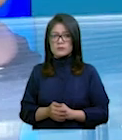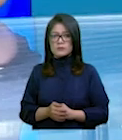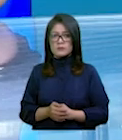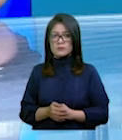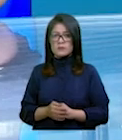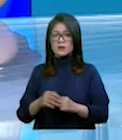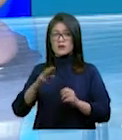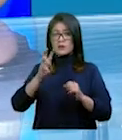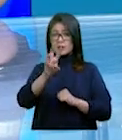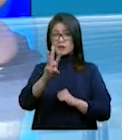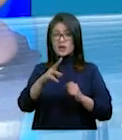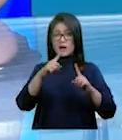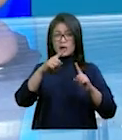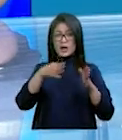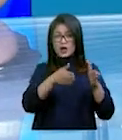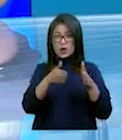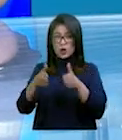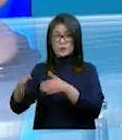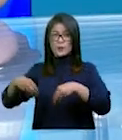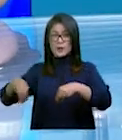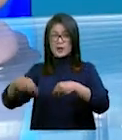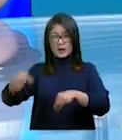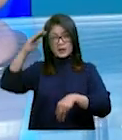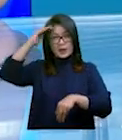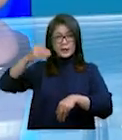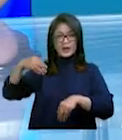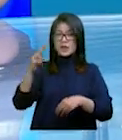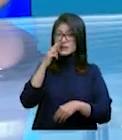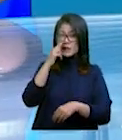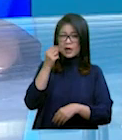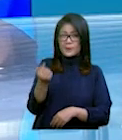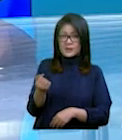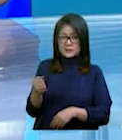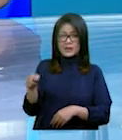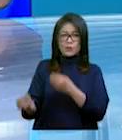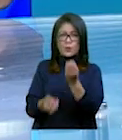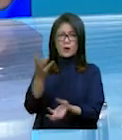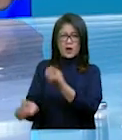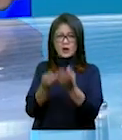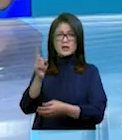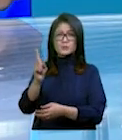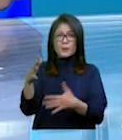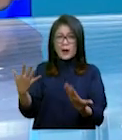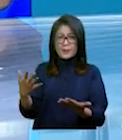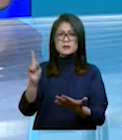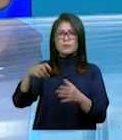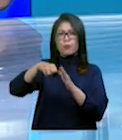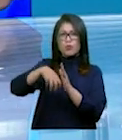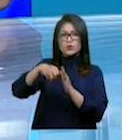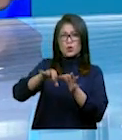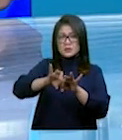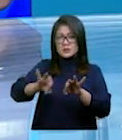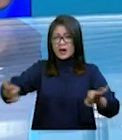Pemirsa, tiga kios pedagang di areal Terminal Senen Jakarta Pusat terbakar. Penyebab kebakaran diduga akibat kebocoran selang tabung gas